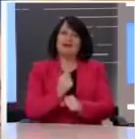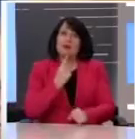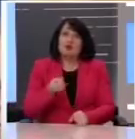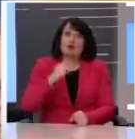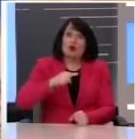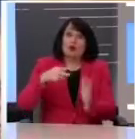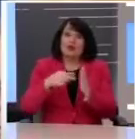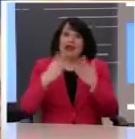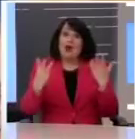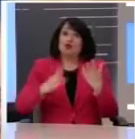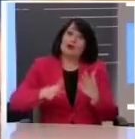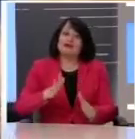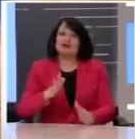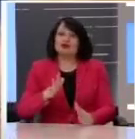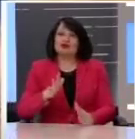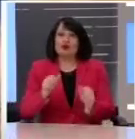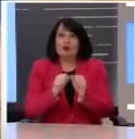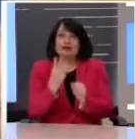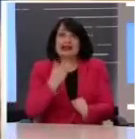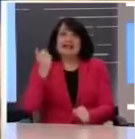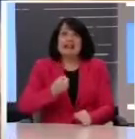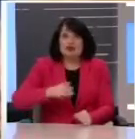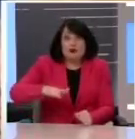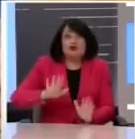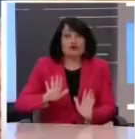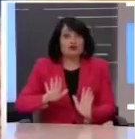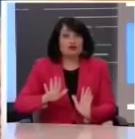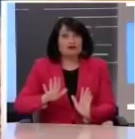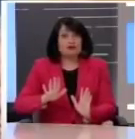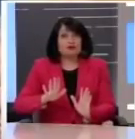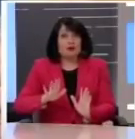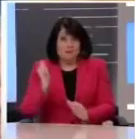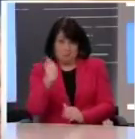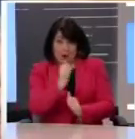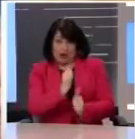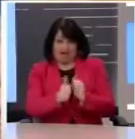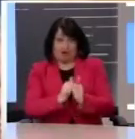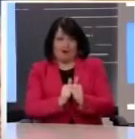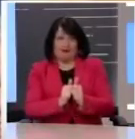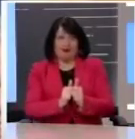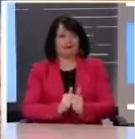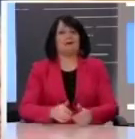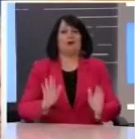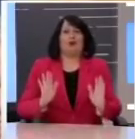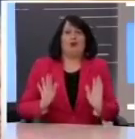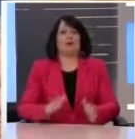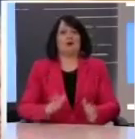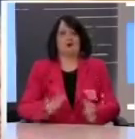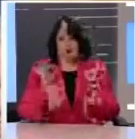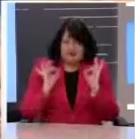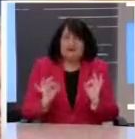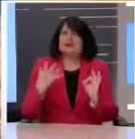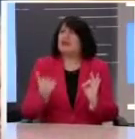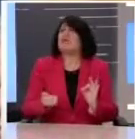το 18 να είναι κοντά στο 3%. Αυτά δεν γίνανε από μόνα τους. Δεν γίνονται από μόνα τους αυτά. Βεβαίως υπάρχει